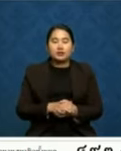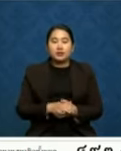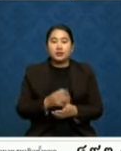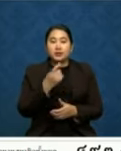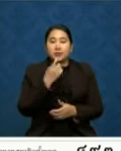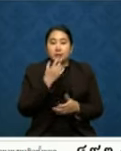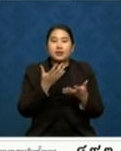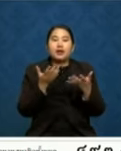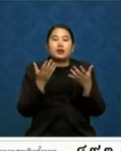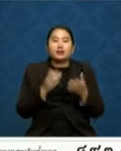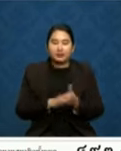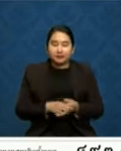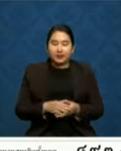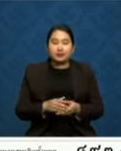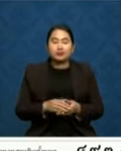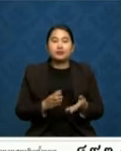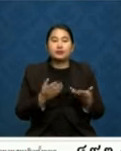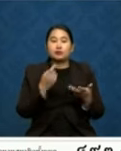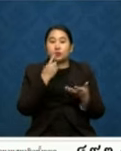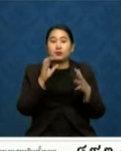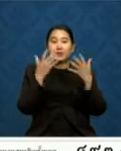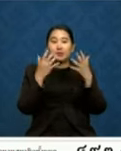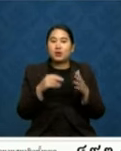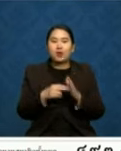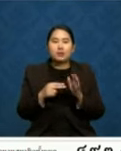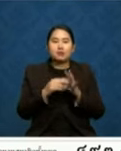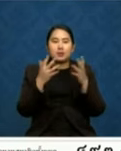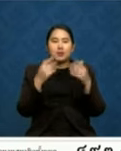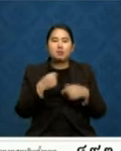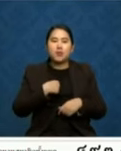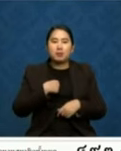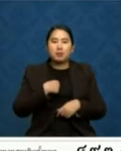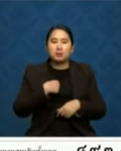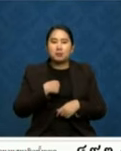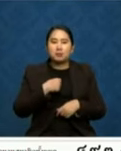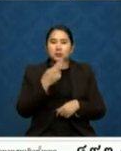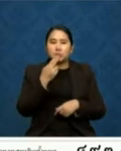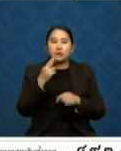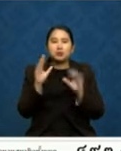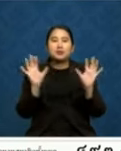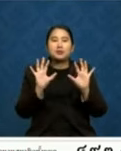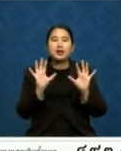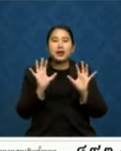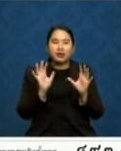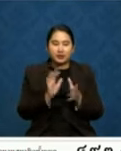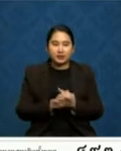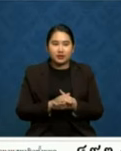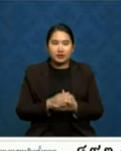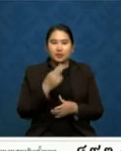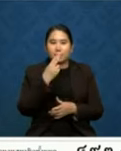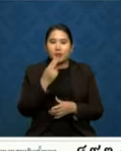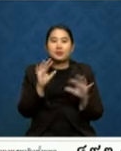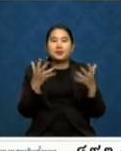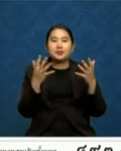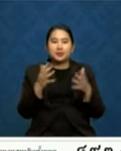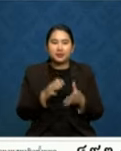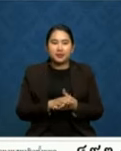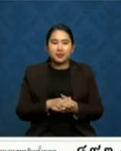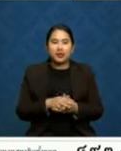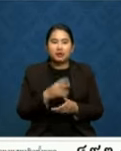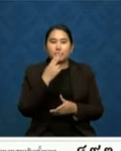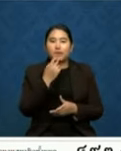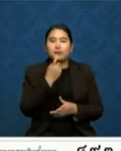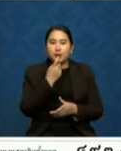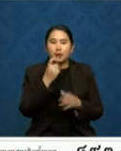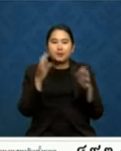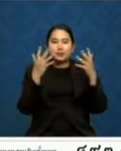สูบก็สูบครับคนที่เขาไม่สูบก็ไม่สูบอย่างผมนี่ก็ไม่สูบนะครับที่พูดตัวนี้ไม่เป็นคนสูบยานะครับไม่เป็นคนสูบบุหรี่